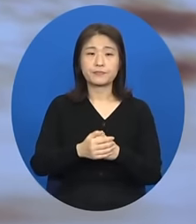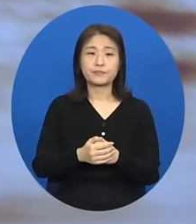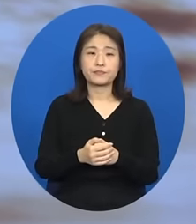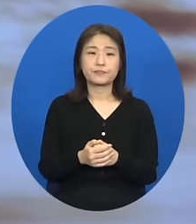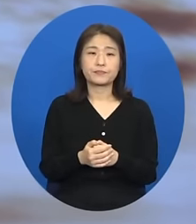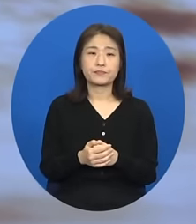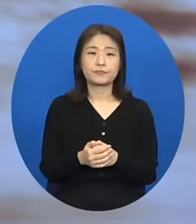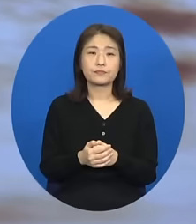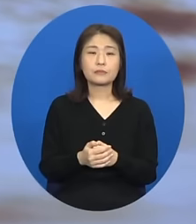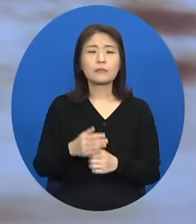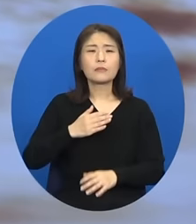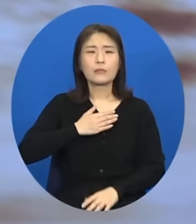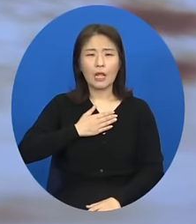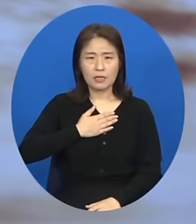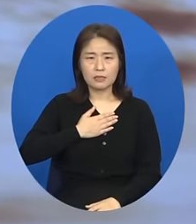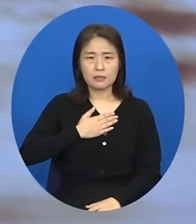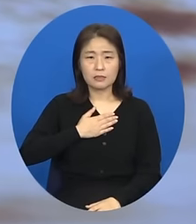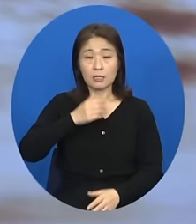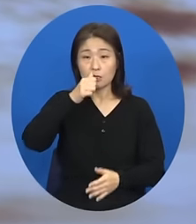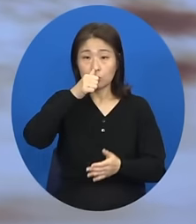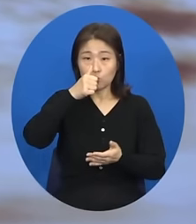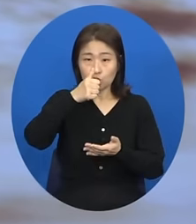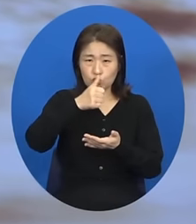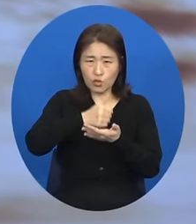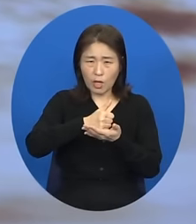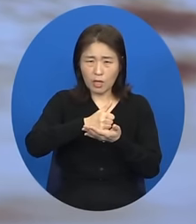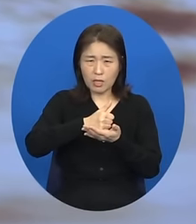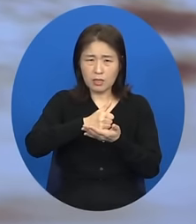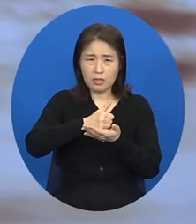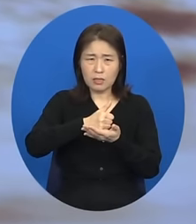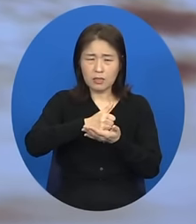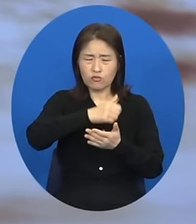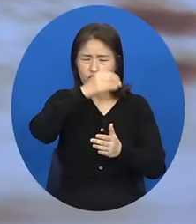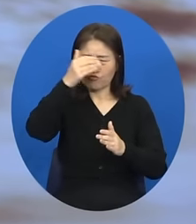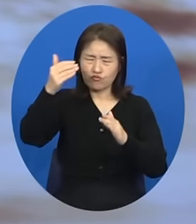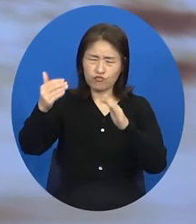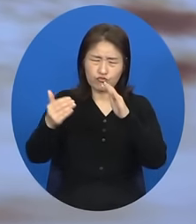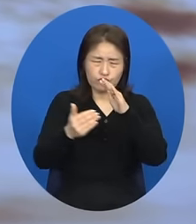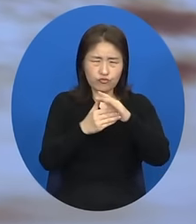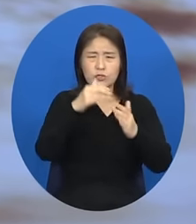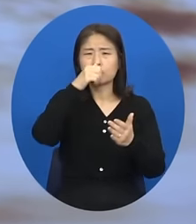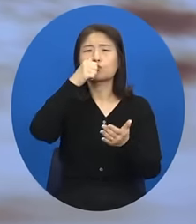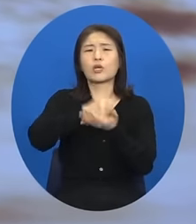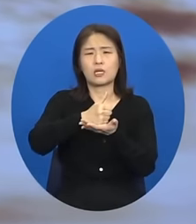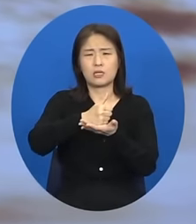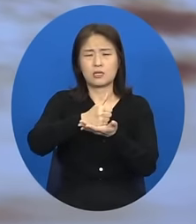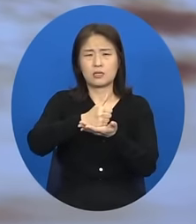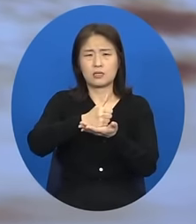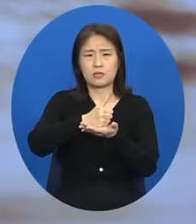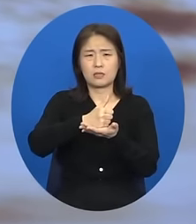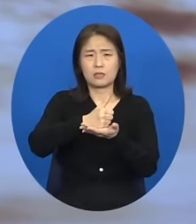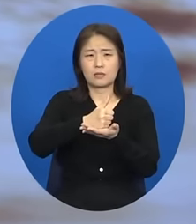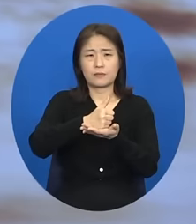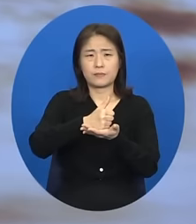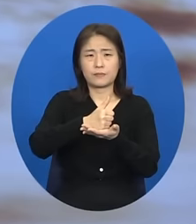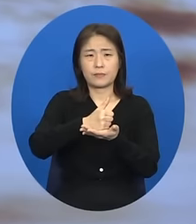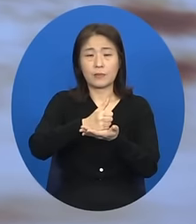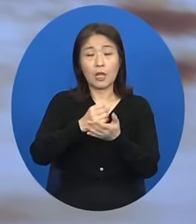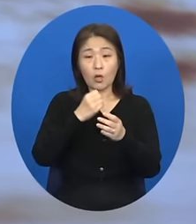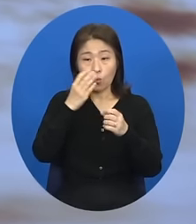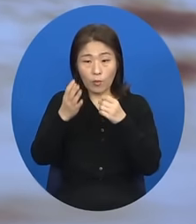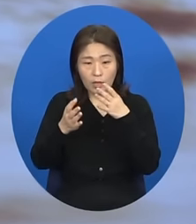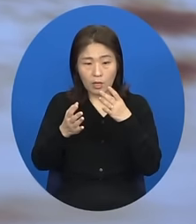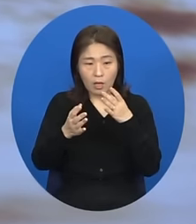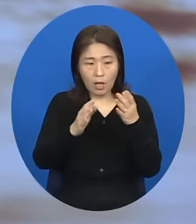15절입니다. 나는 죄인 중에 괴수입니다. 그의 고백이 점점 달라지면서 마지막의